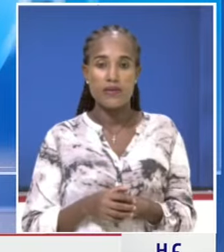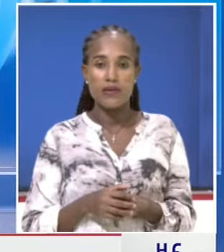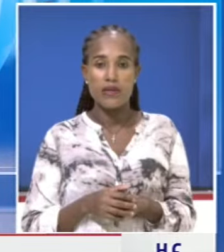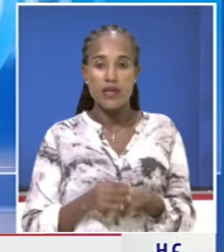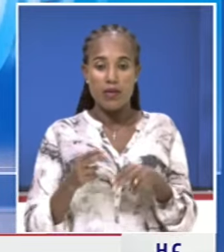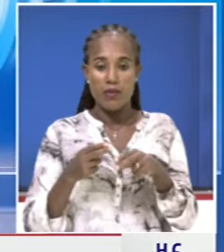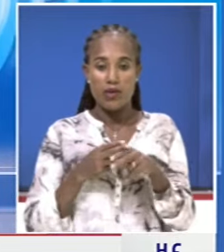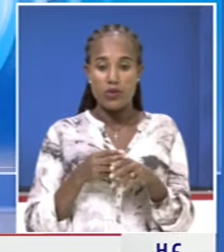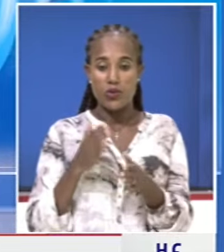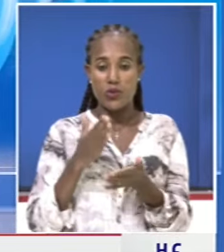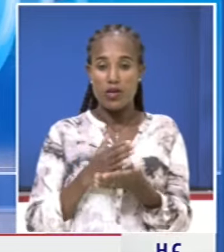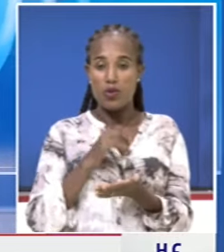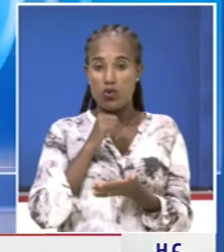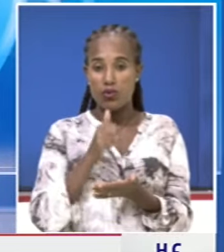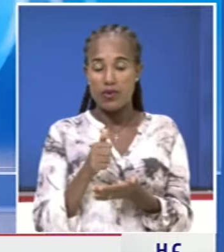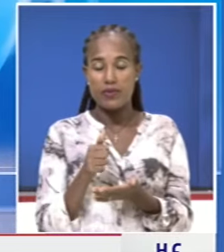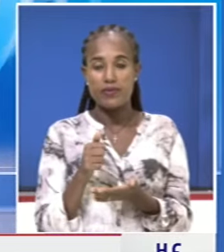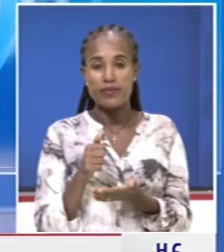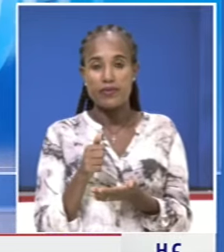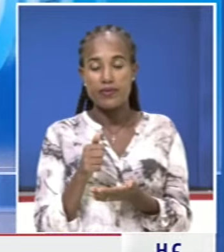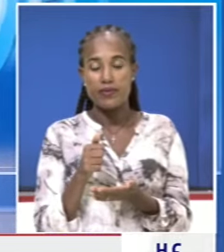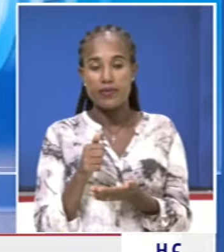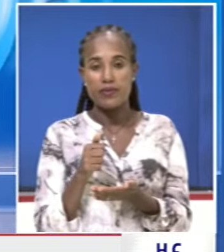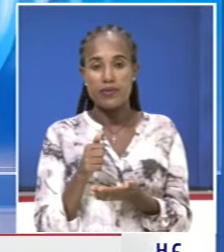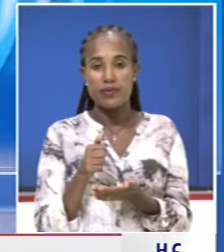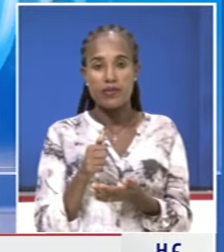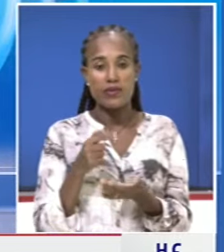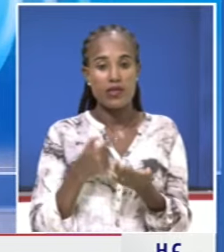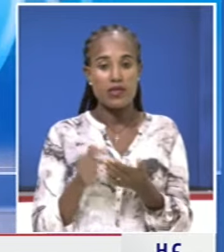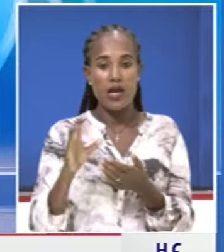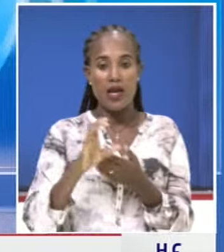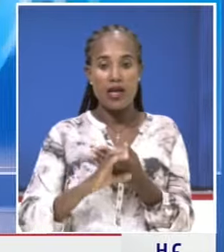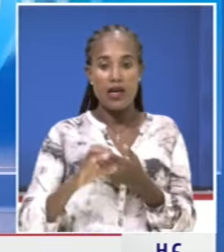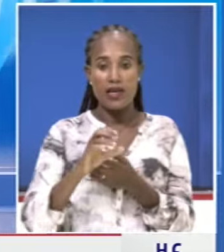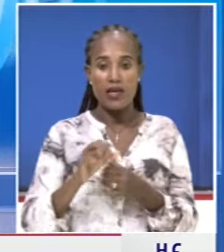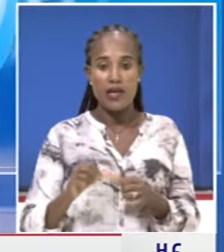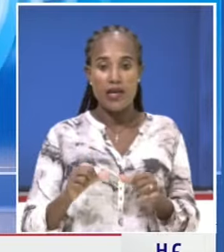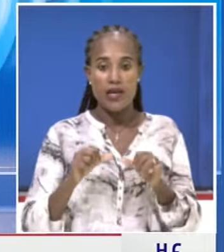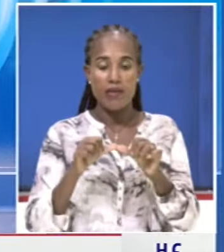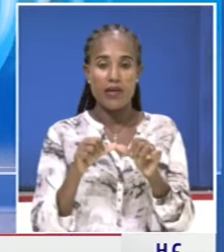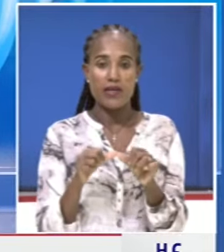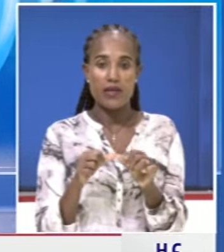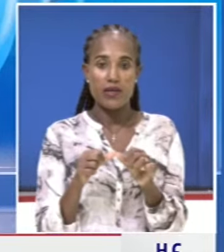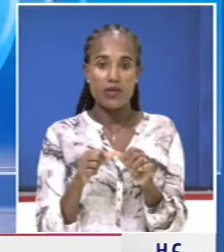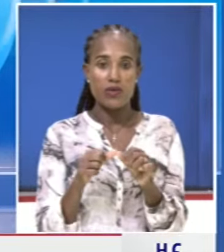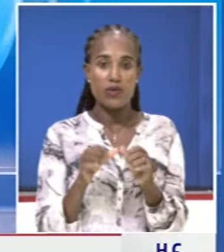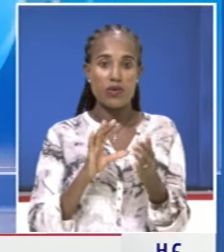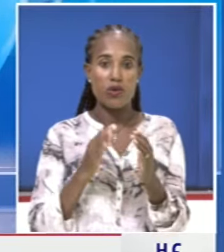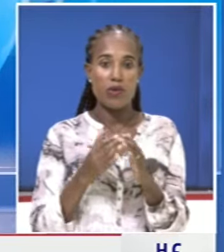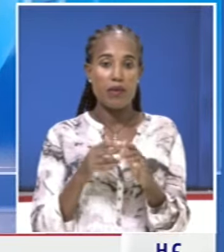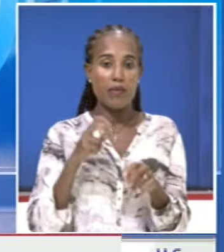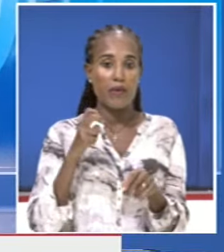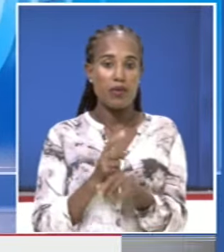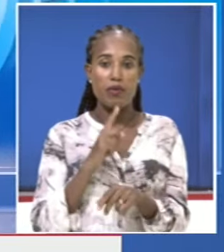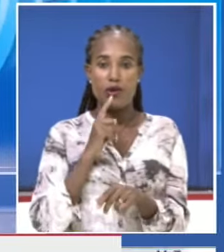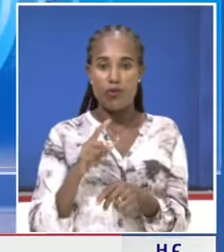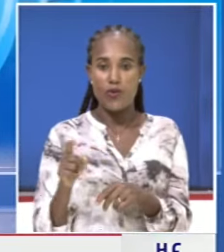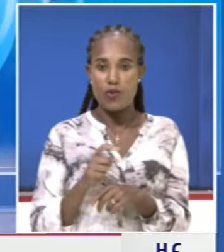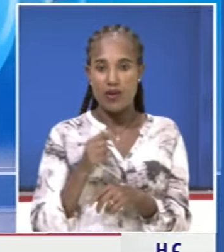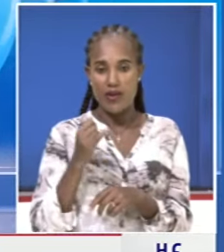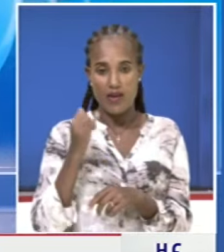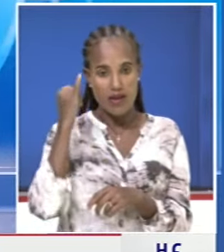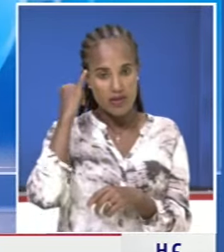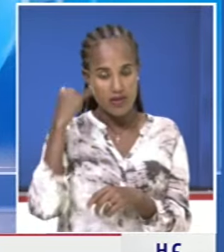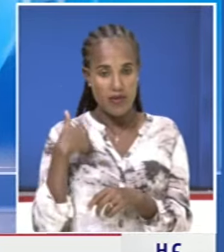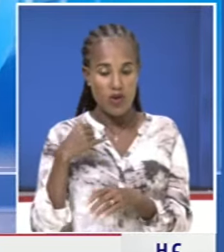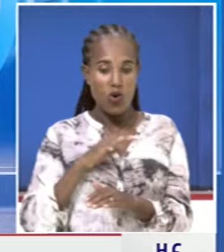በአጭሩ ካልተገታና ካልቆመ ለዚች ሀገር እንደ ሀገር የመቀጠል ዕጣ ፈንታዋ በጣም አስቸጋሪ ነው የሚሆነው የሚል እንትን ያለ።